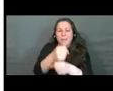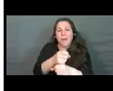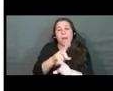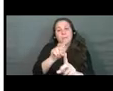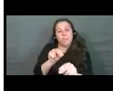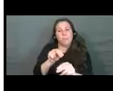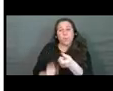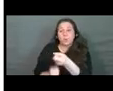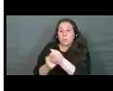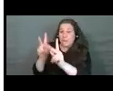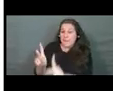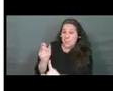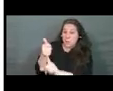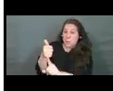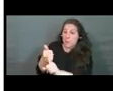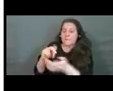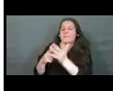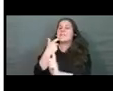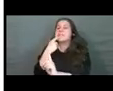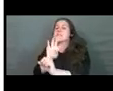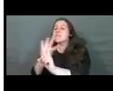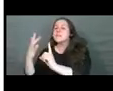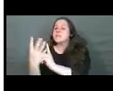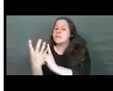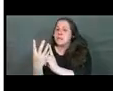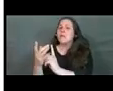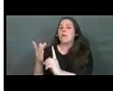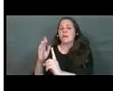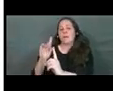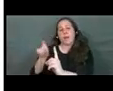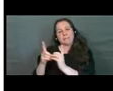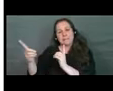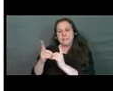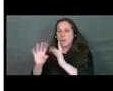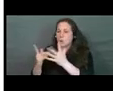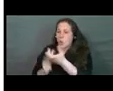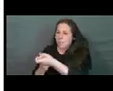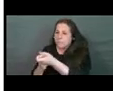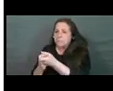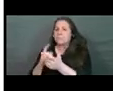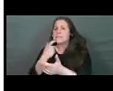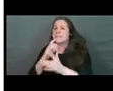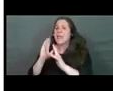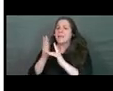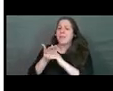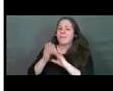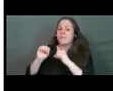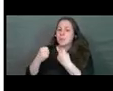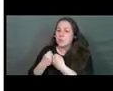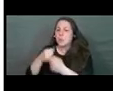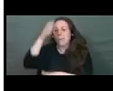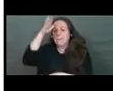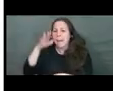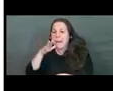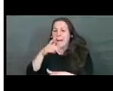qu'on embauche. Donc, il faut aussi tenir compte de ce qui se passe autour de lui, puis garder les liens avec les intervenants sociaux, avec les parents, bon, des choses comme